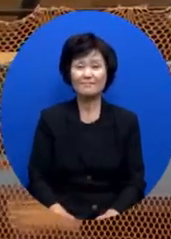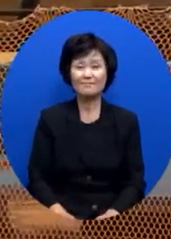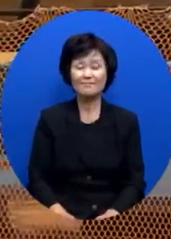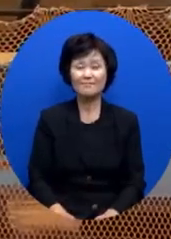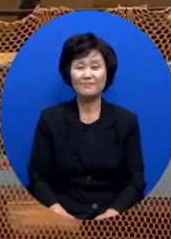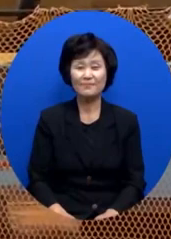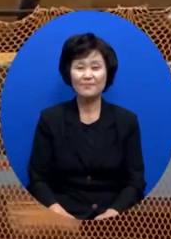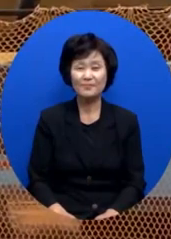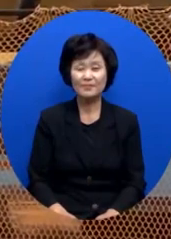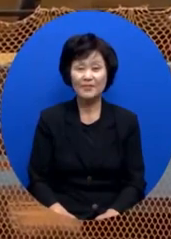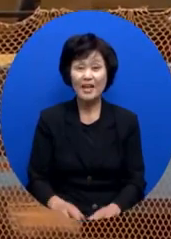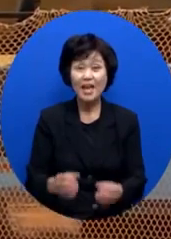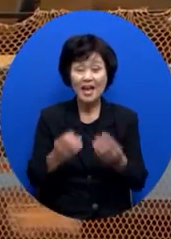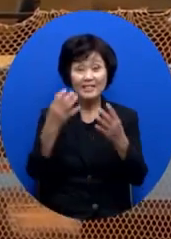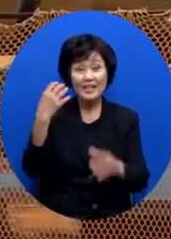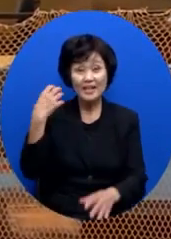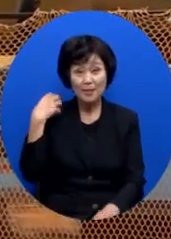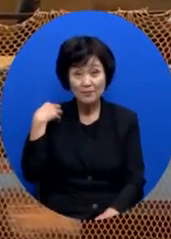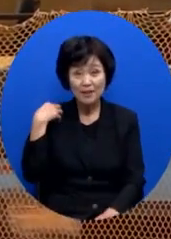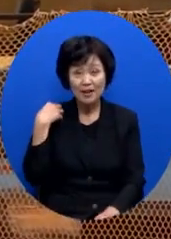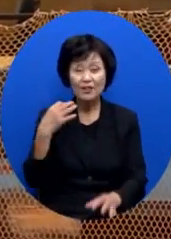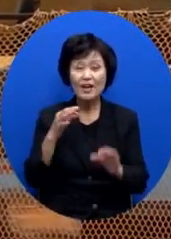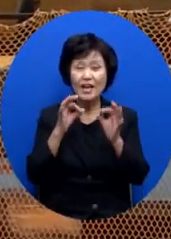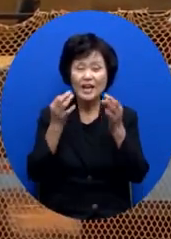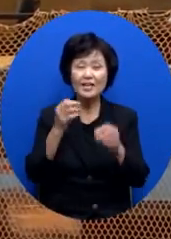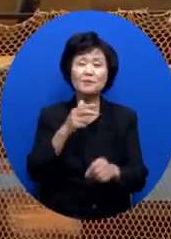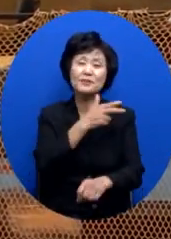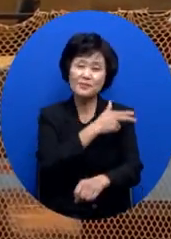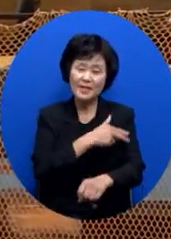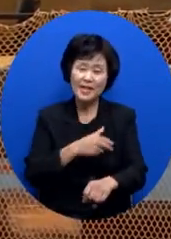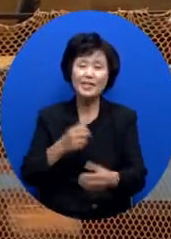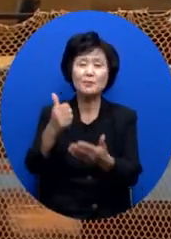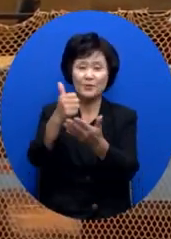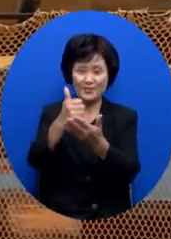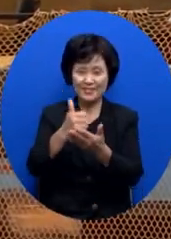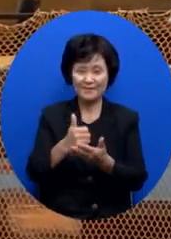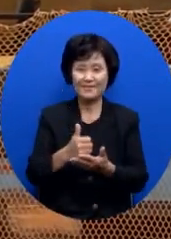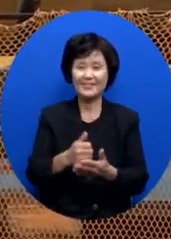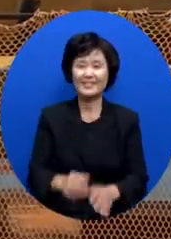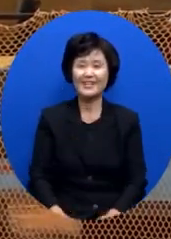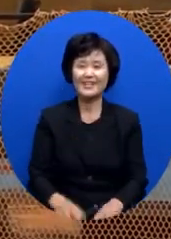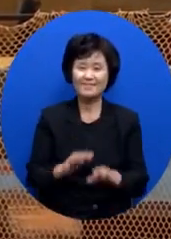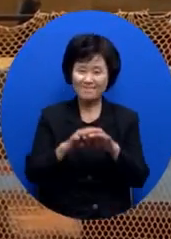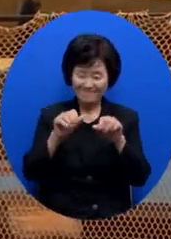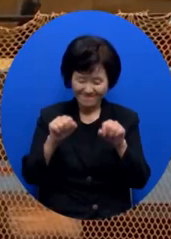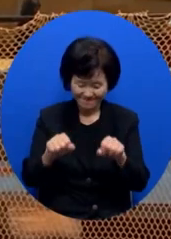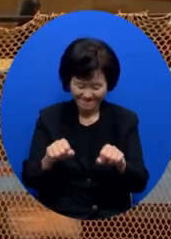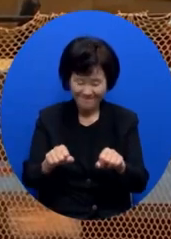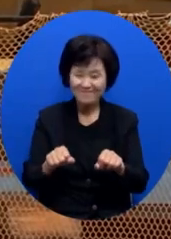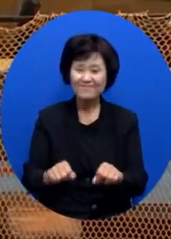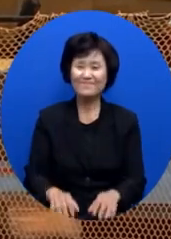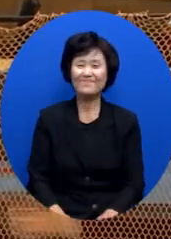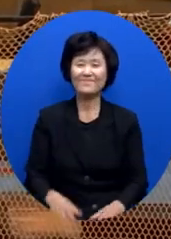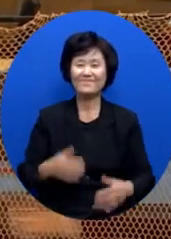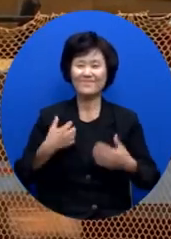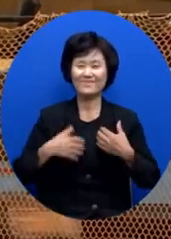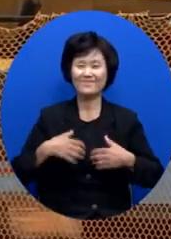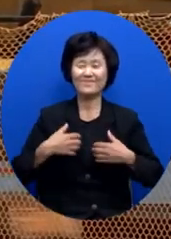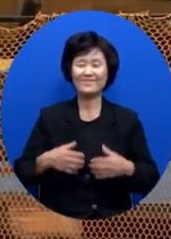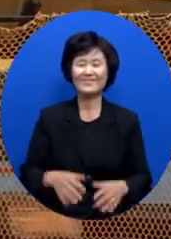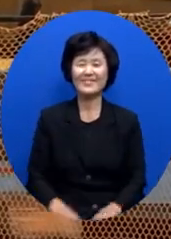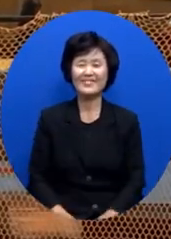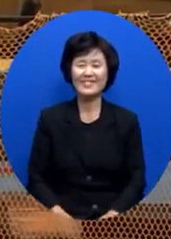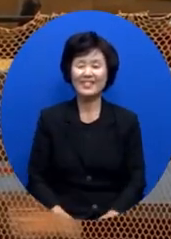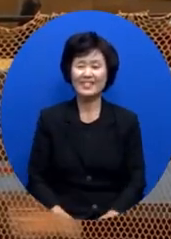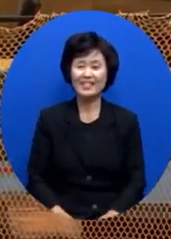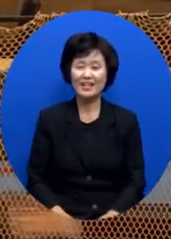네, 그렇습니다. 행사 담당하고 계시는 김영민 집사님 모시고 이야기 나눠보겠습니다. 집사님 안녕하십니까? 안녕하세요. 반갑습니다.